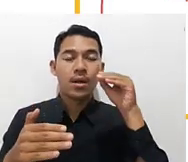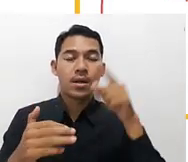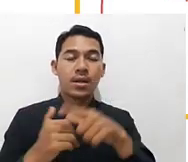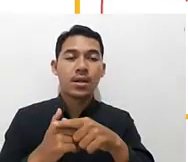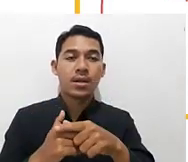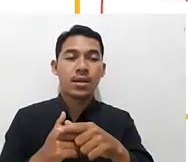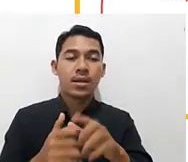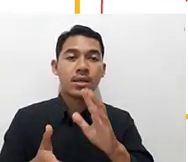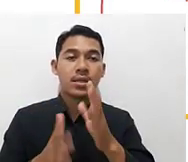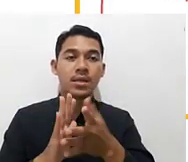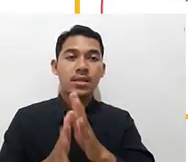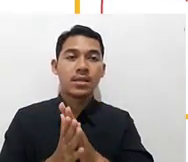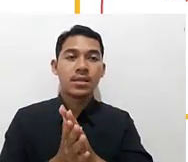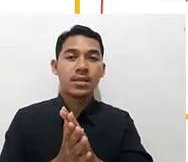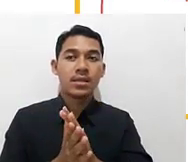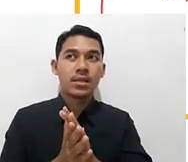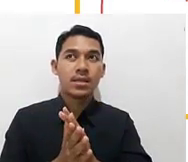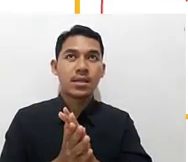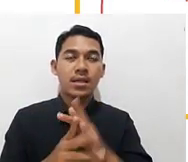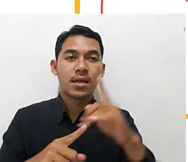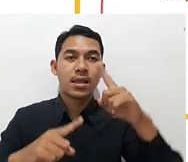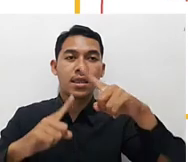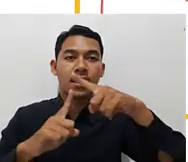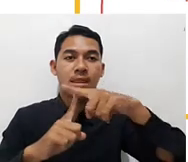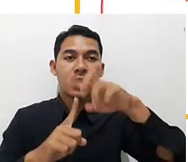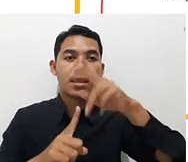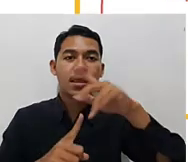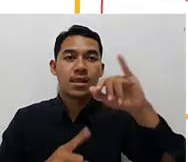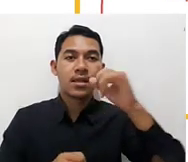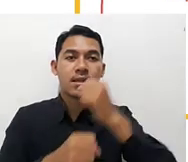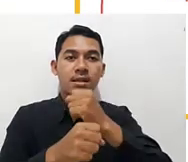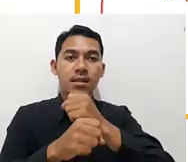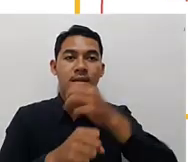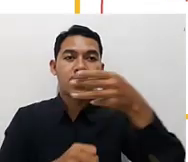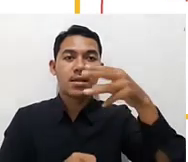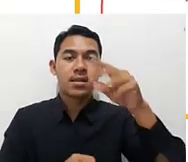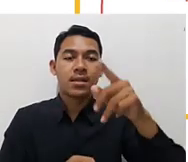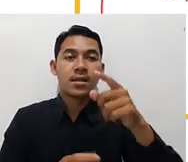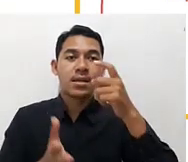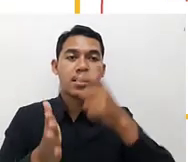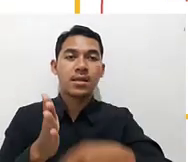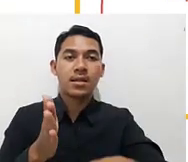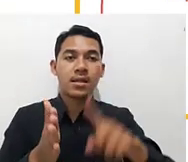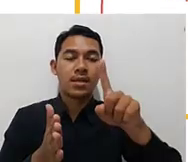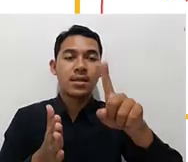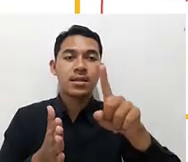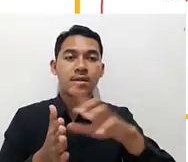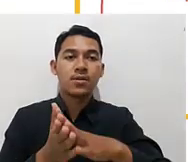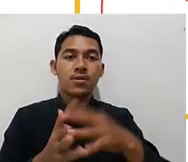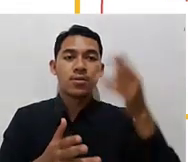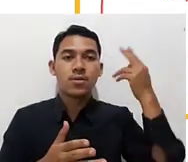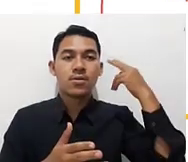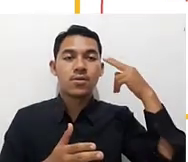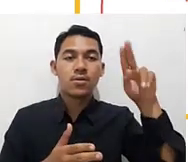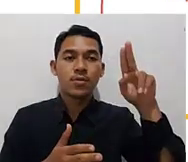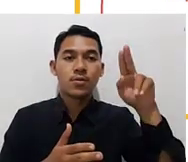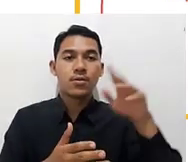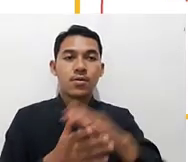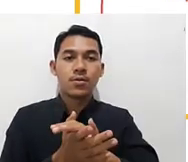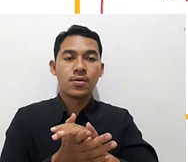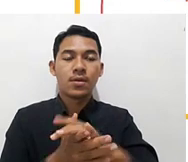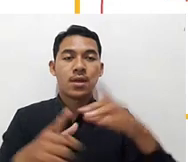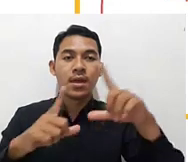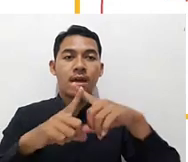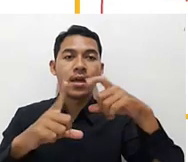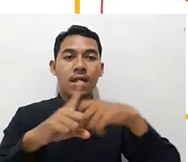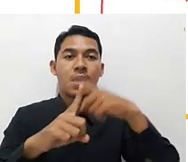berperan sebagai apa ya, istilahnya itu hanya sebagai trigger gitu tuh. Jadi ketika kita kasih nilai satu nih, misalkan satu, nah untuk mengaktifasi